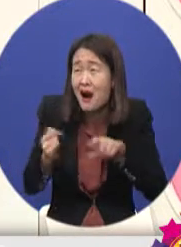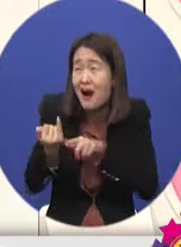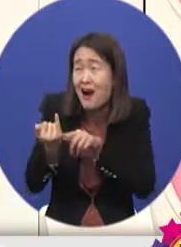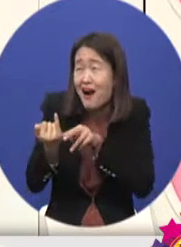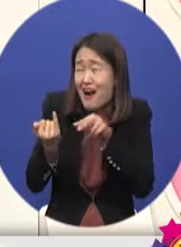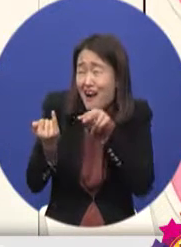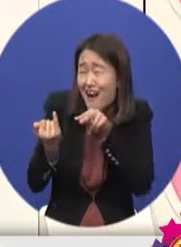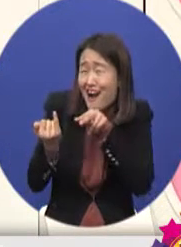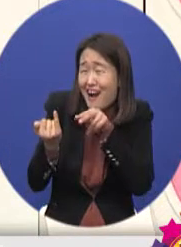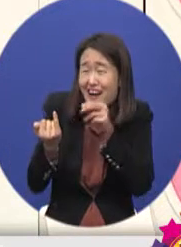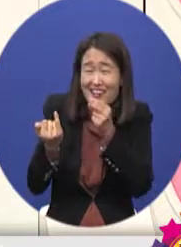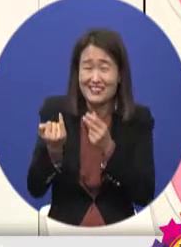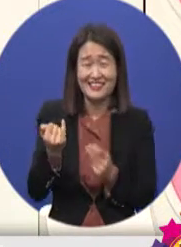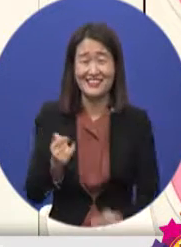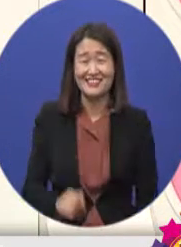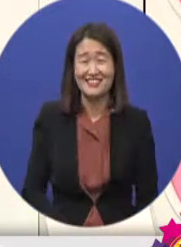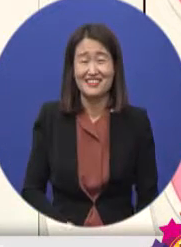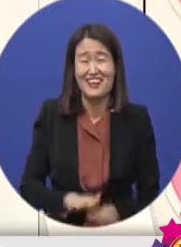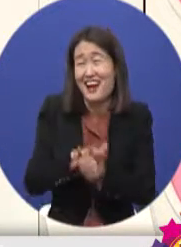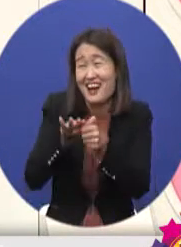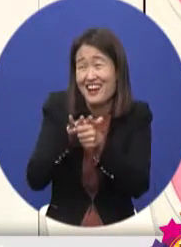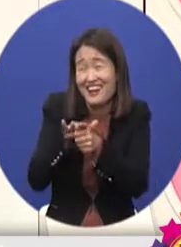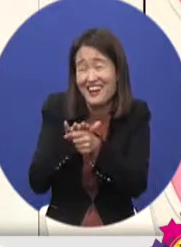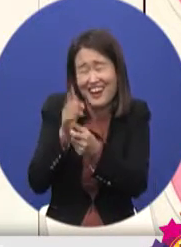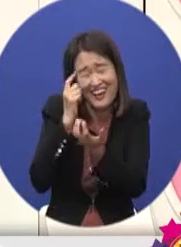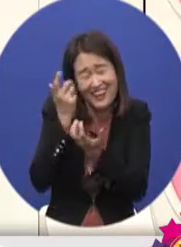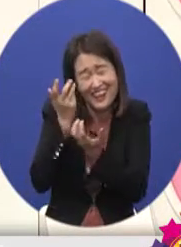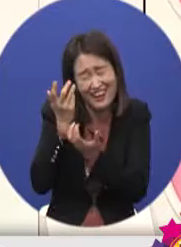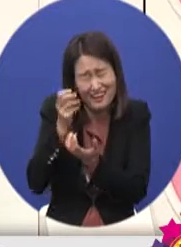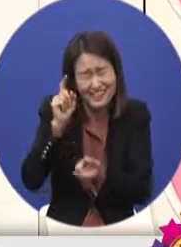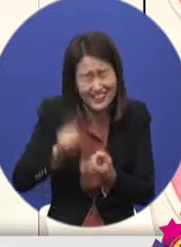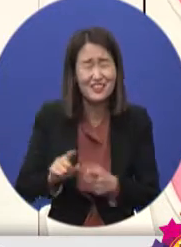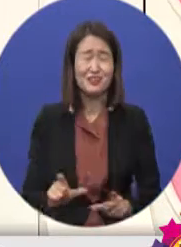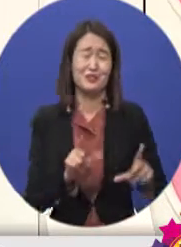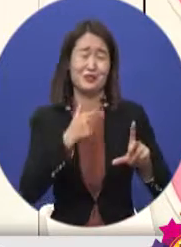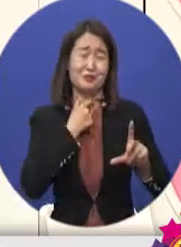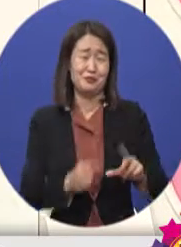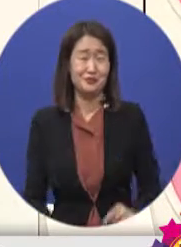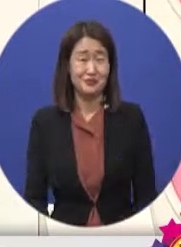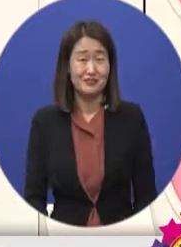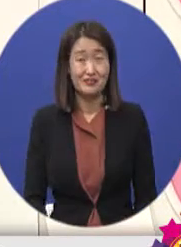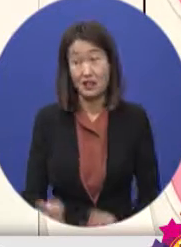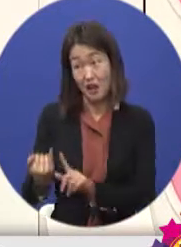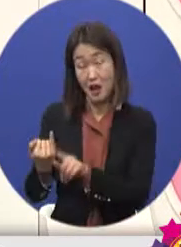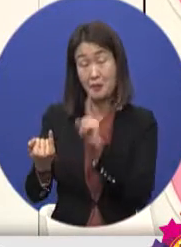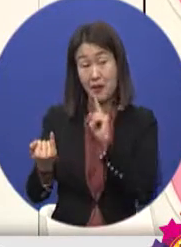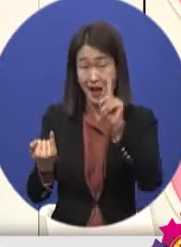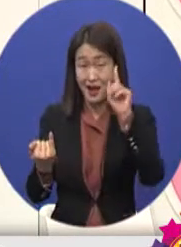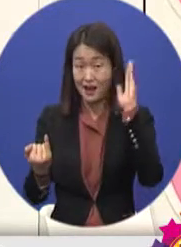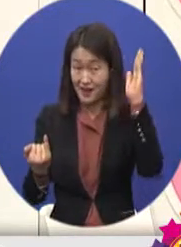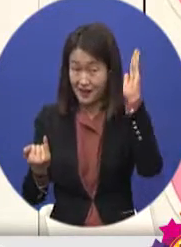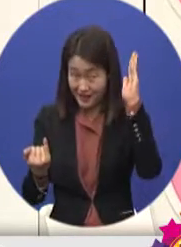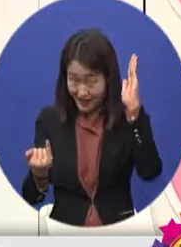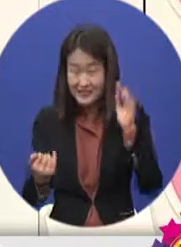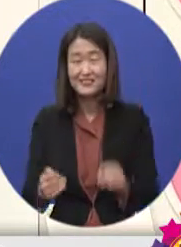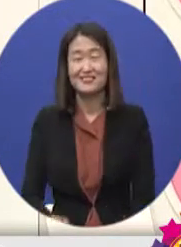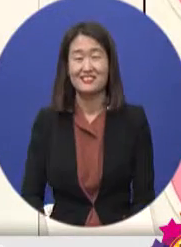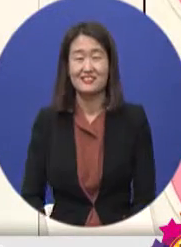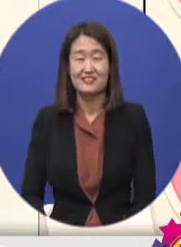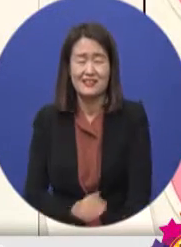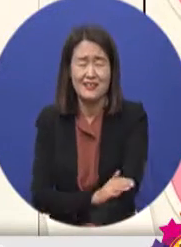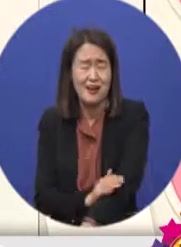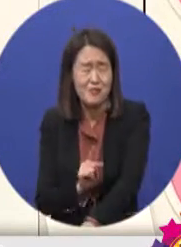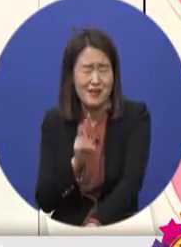행복하죠. 예, 예. 네, 네. 자, 그분에게. 네. 그분에게 한 말씀 하면서 아주